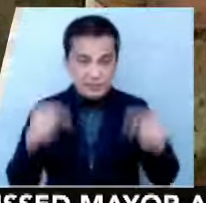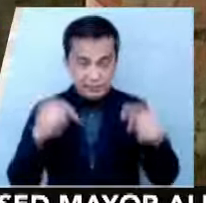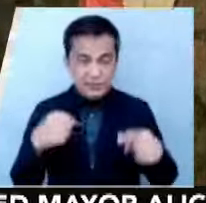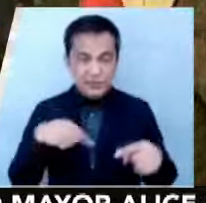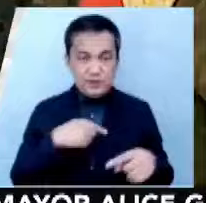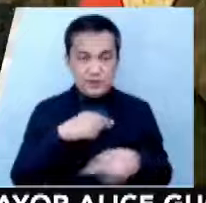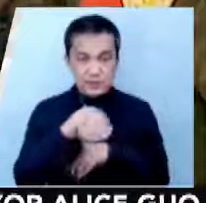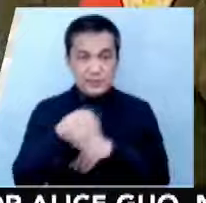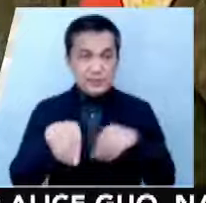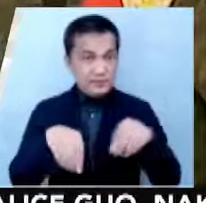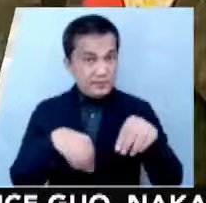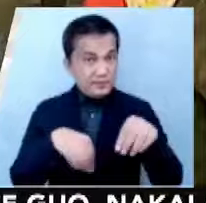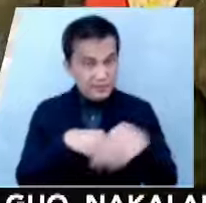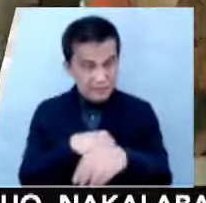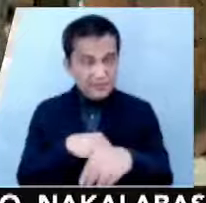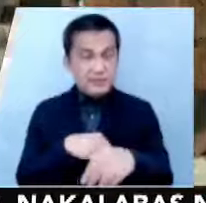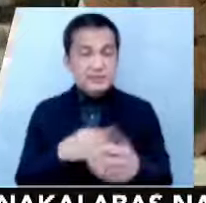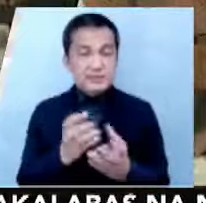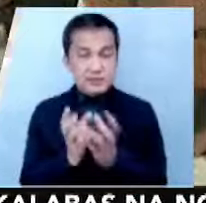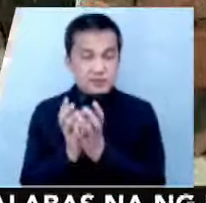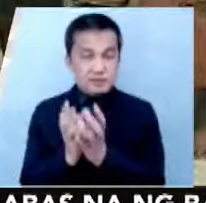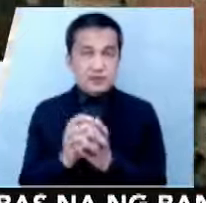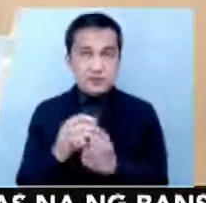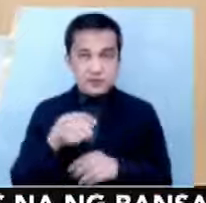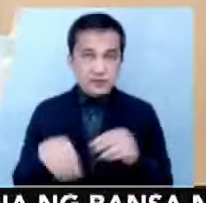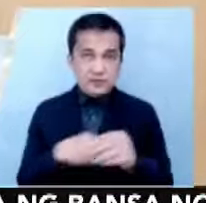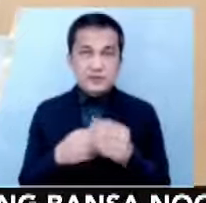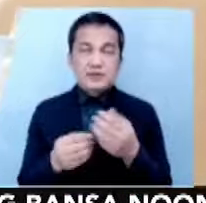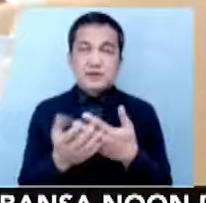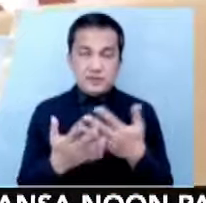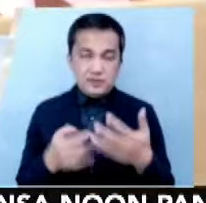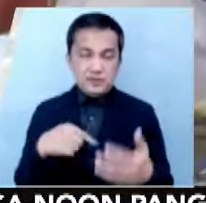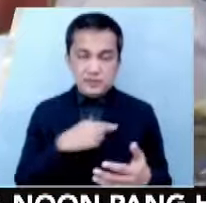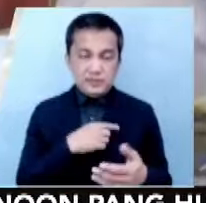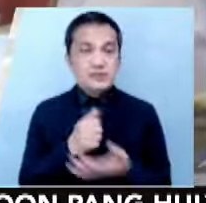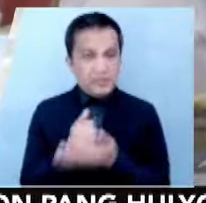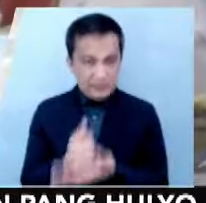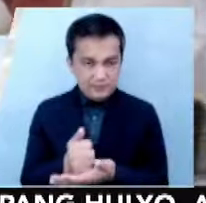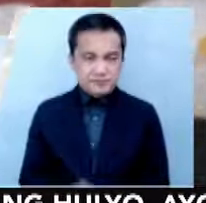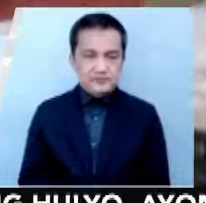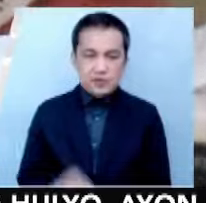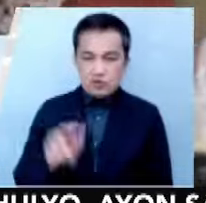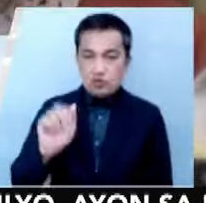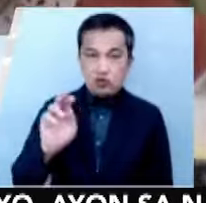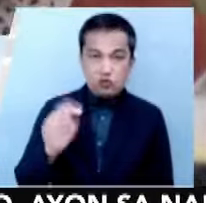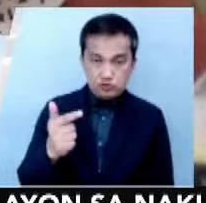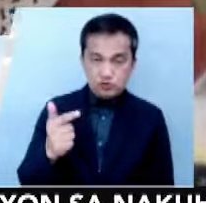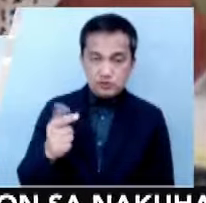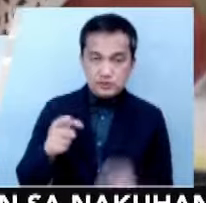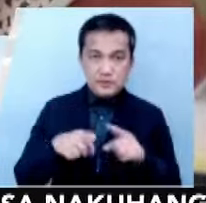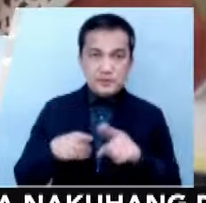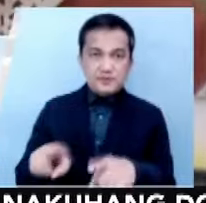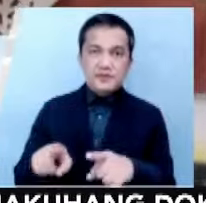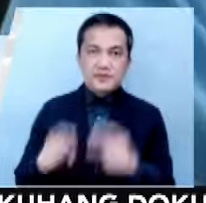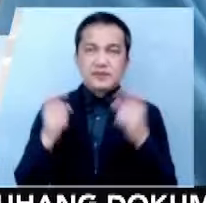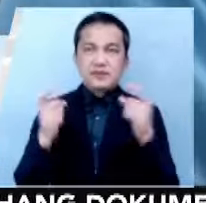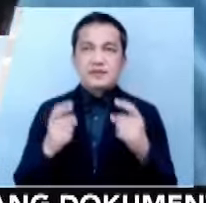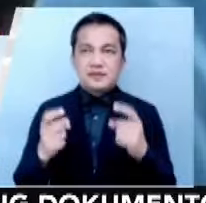community. We are also giving our blood so that we could help. Tuwing Agosto, kasabay din ang pagdiriwang ng aking